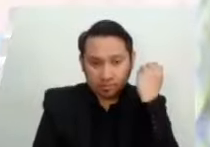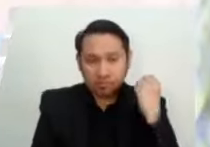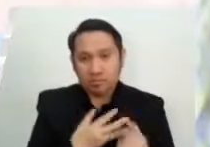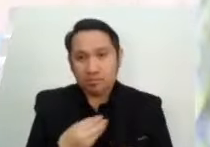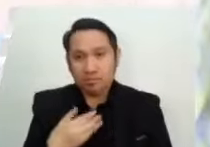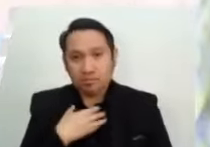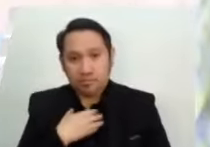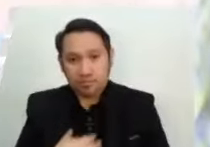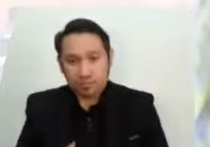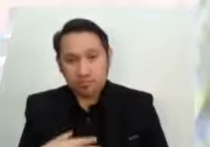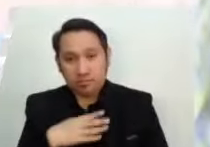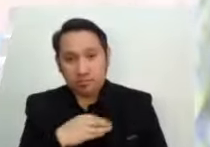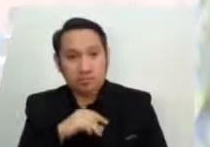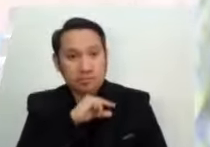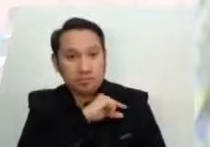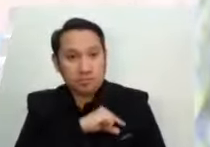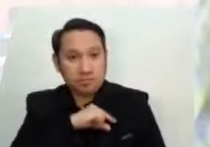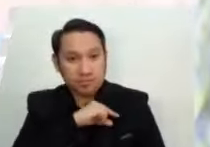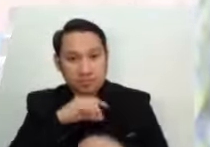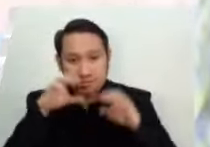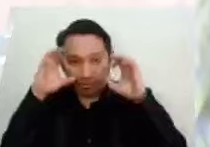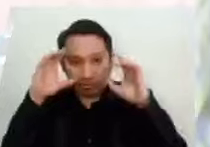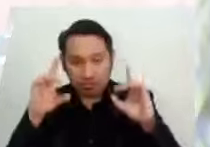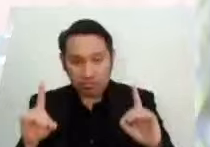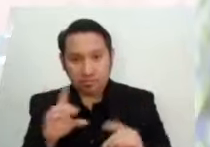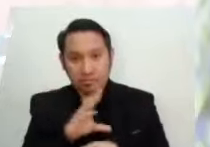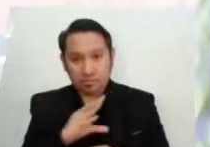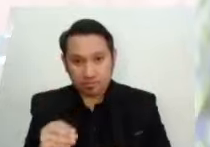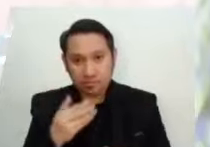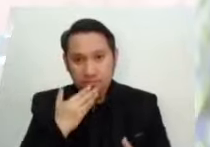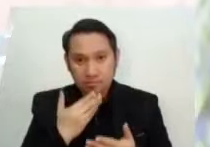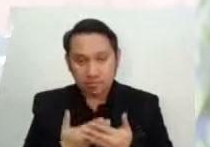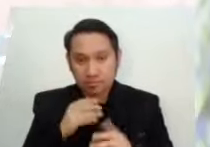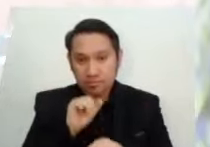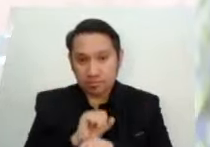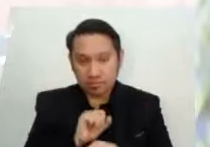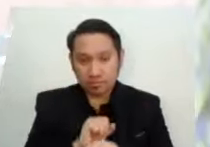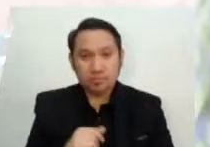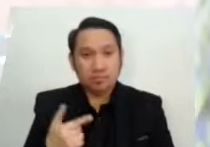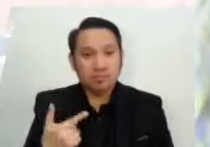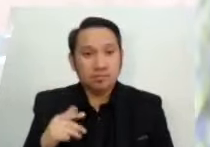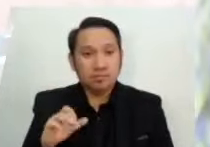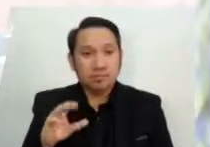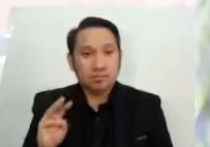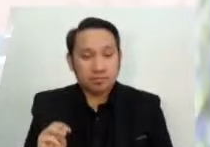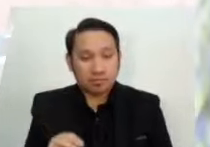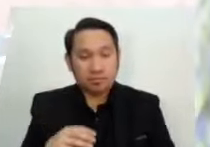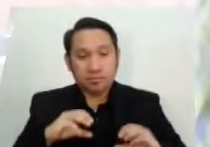na edukasyon at maayos na trabaho. Ang GMA Network, kauna-unahan at nag-iisang broadcast